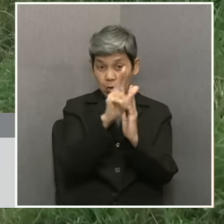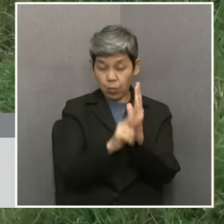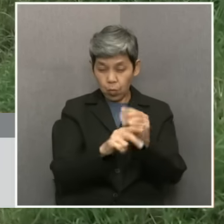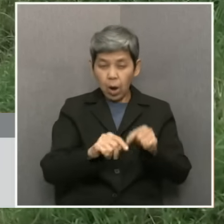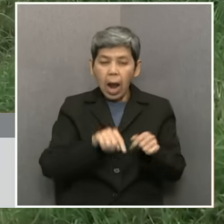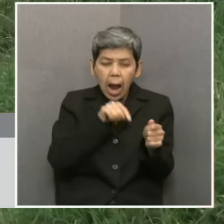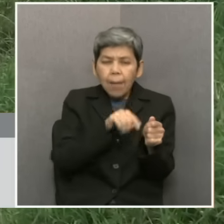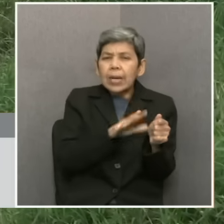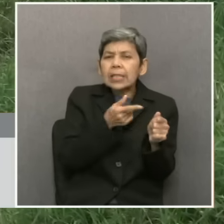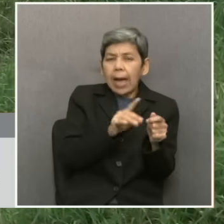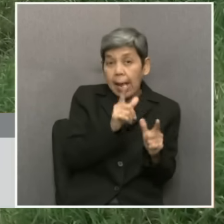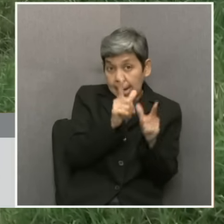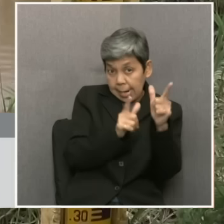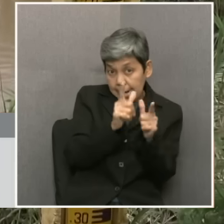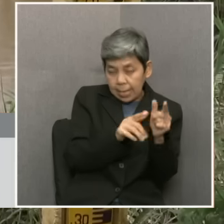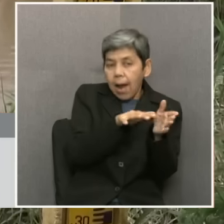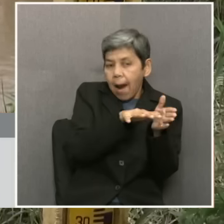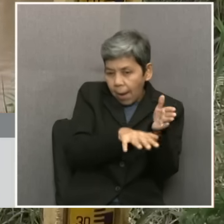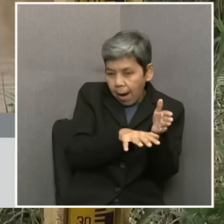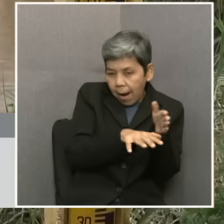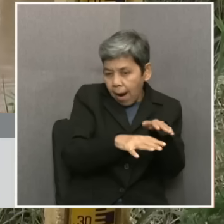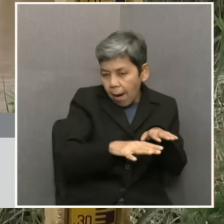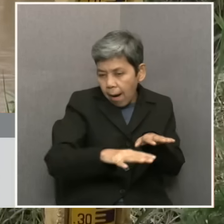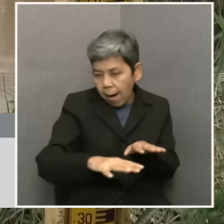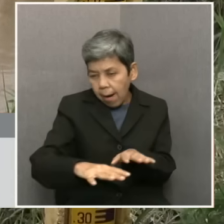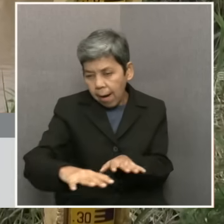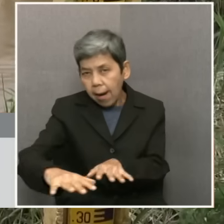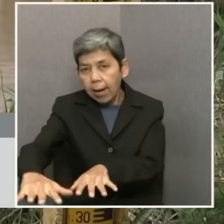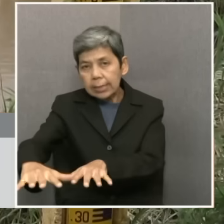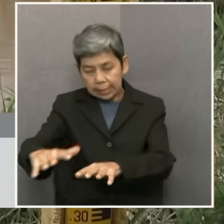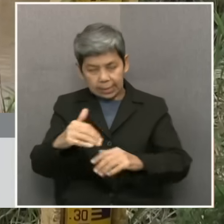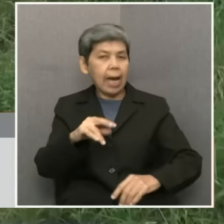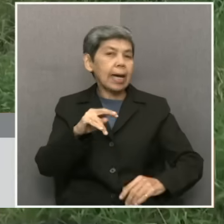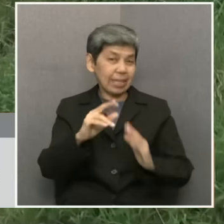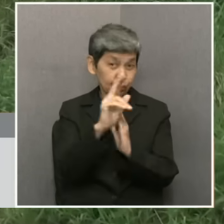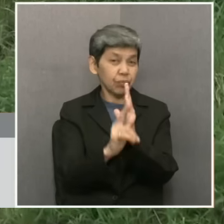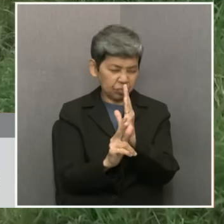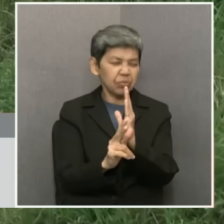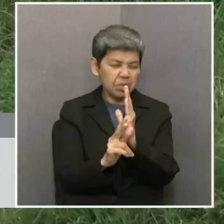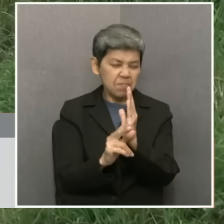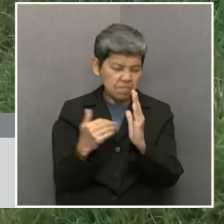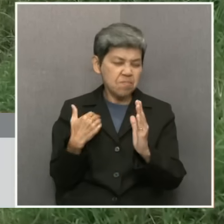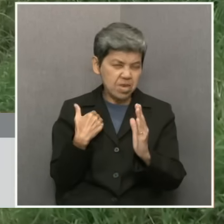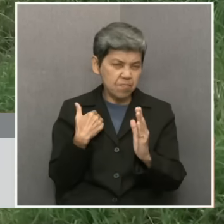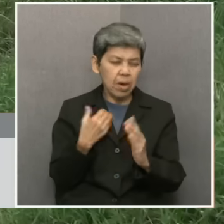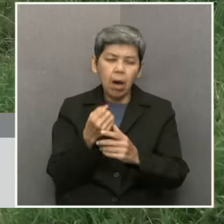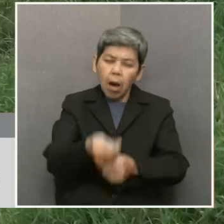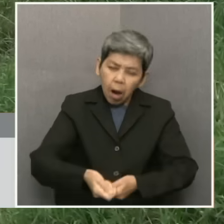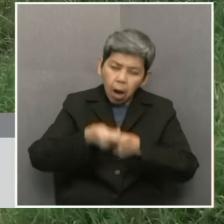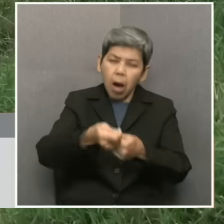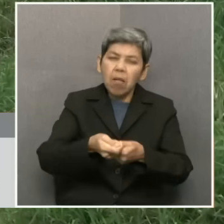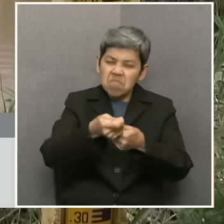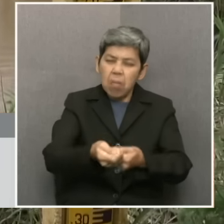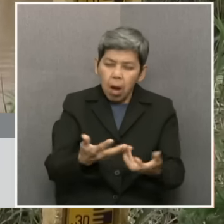อำเภอเชียงคานจังหวัดเลยที่ลดระดับลงเช่นเดียวกันอย่างไรก็ตามค่ะน้ำเนี่ยยังคงหนุนเข้าท่วมพื้นที่ทางการเกษตรโดย